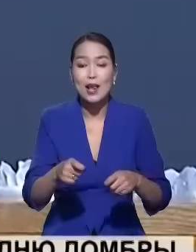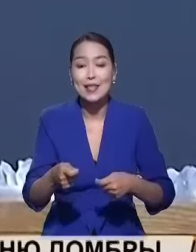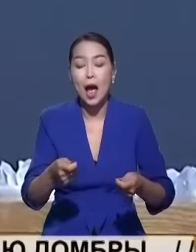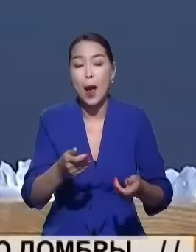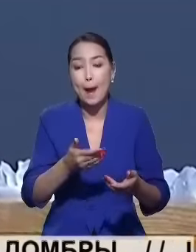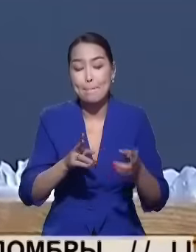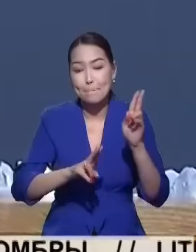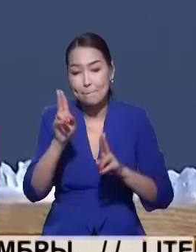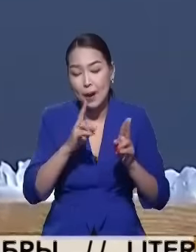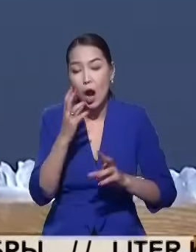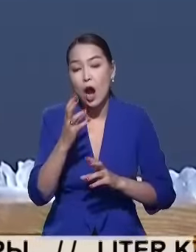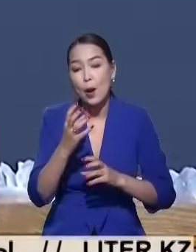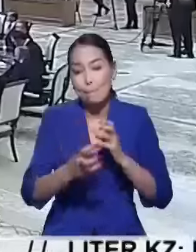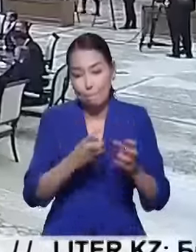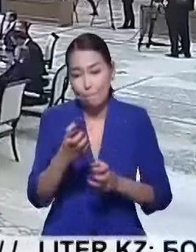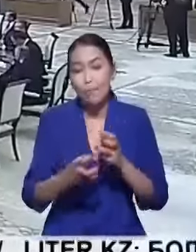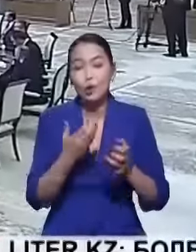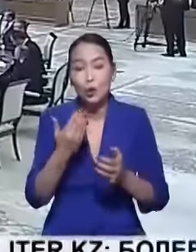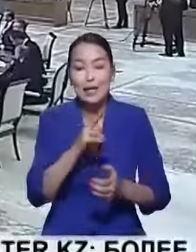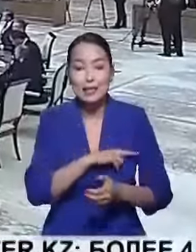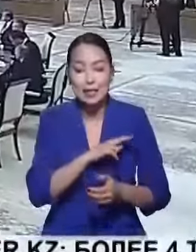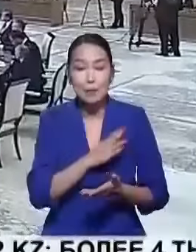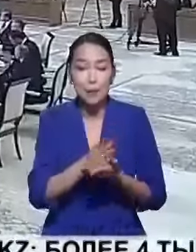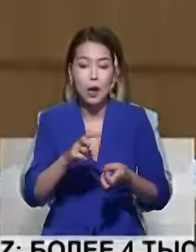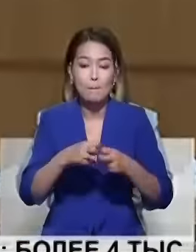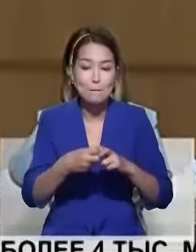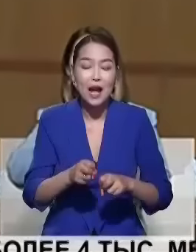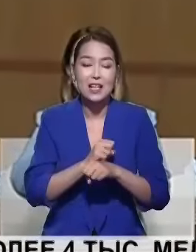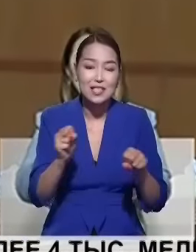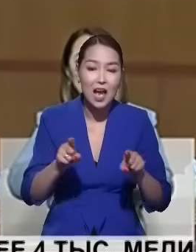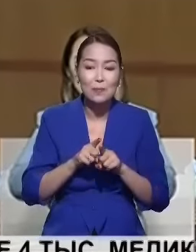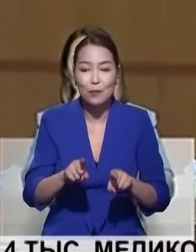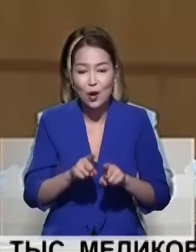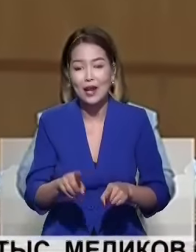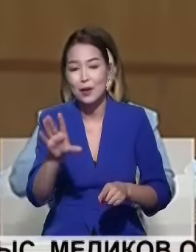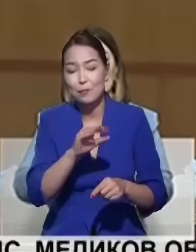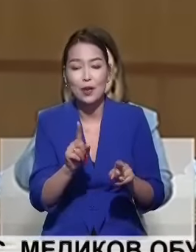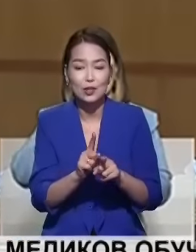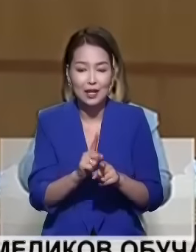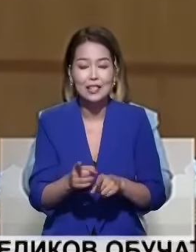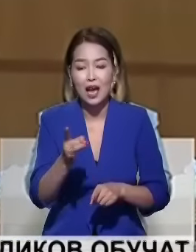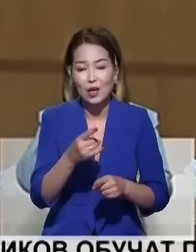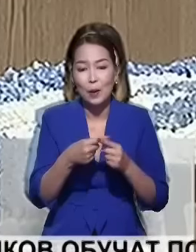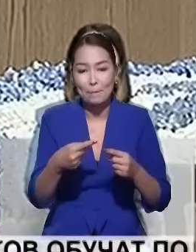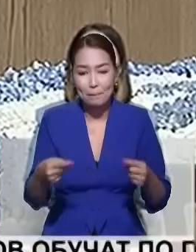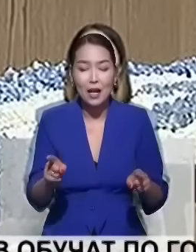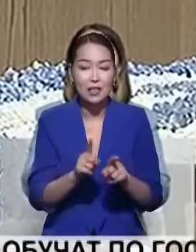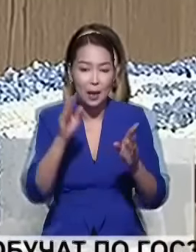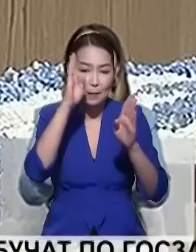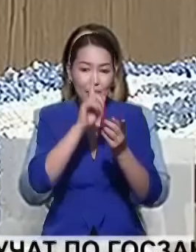международной системы, пошатывается. А такие проблемы, как терроризм, исламофобия и ксенофобия, нелегальная миграция, изменение